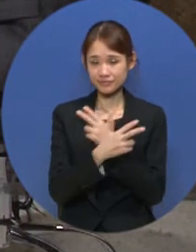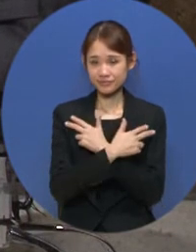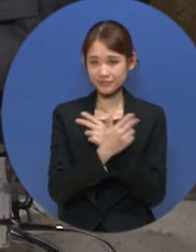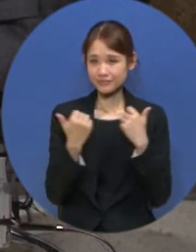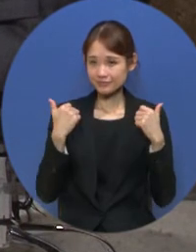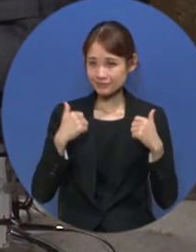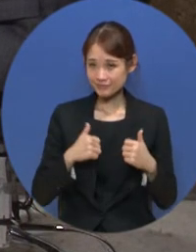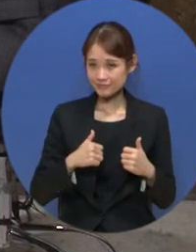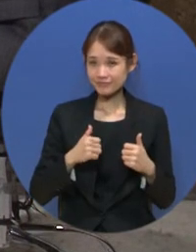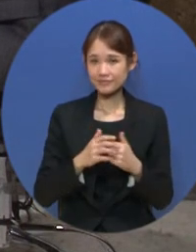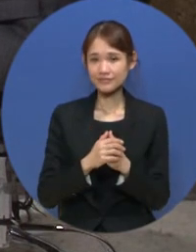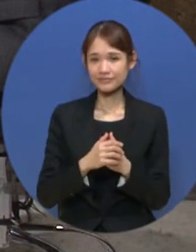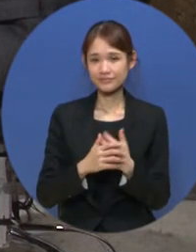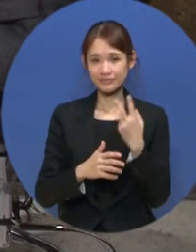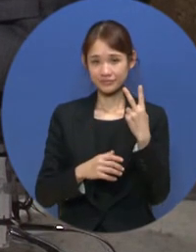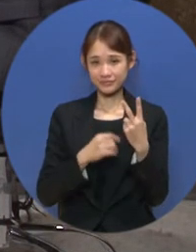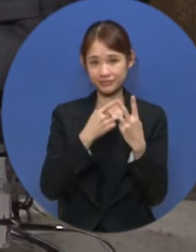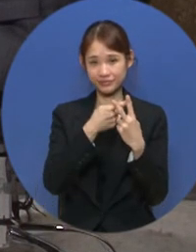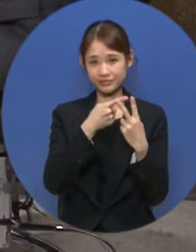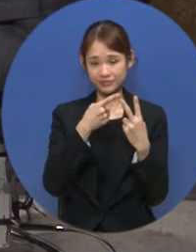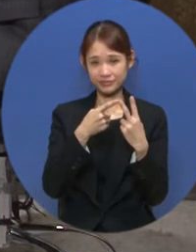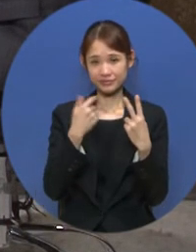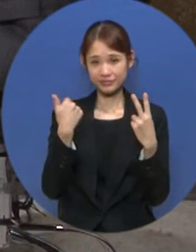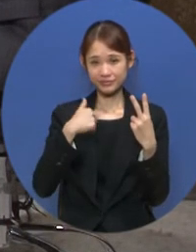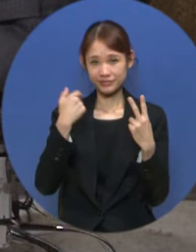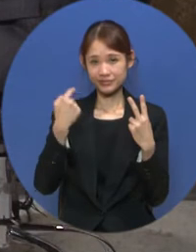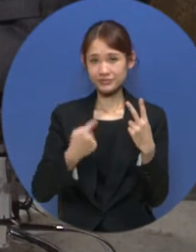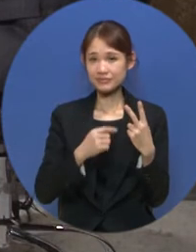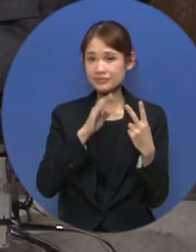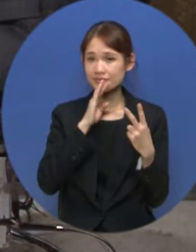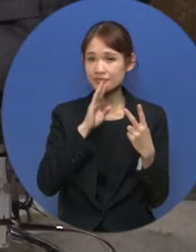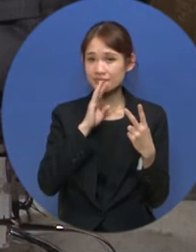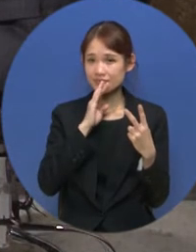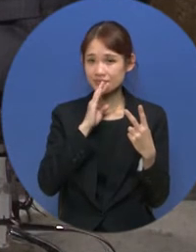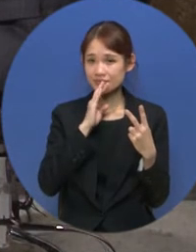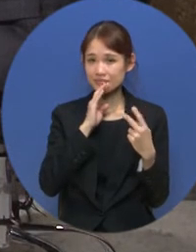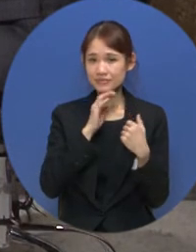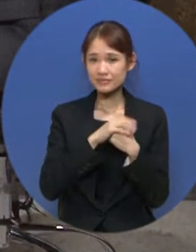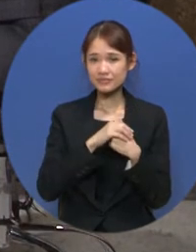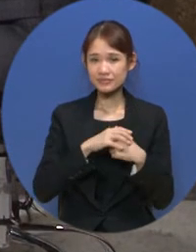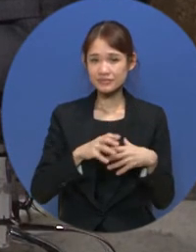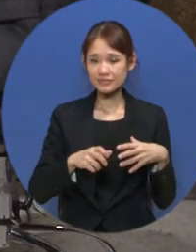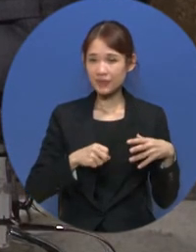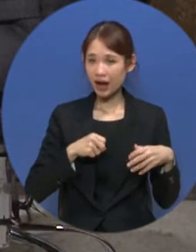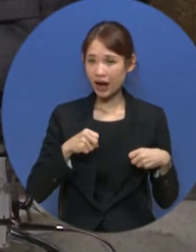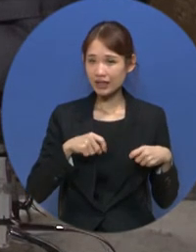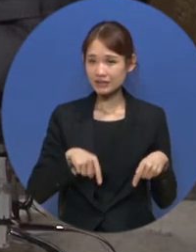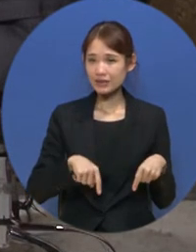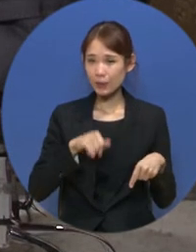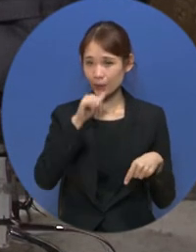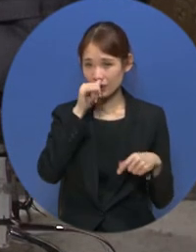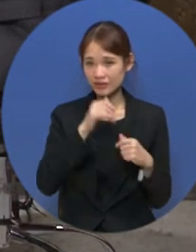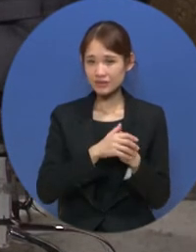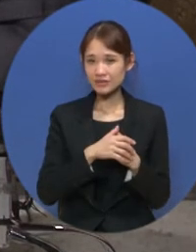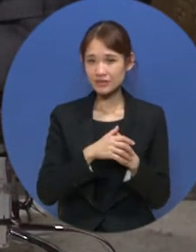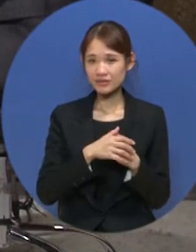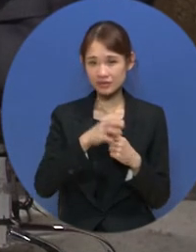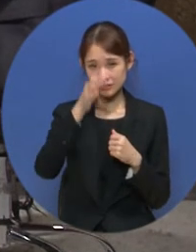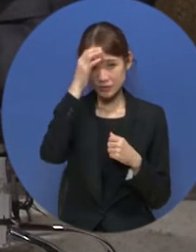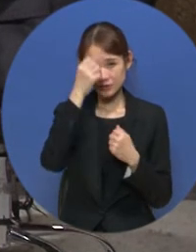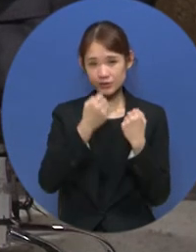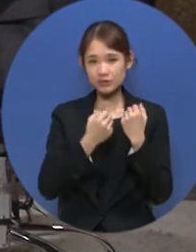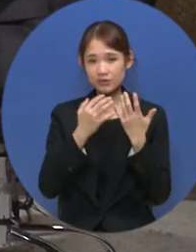셔츠고 그 두 상품을 입고 나와주신 건가요 오늘은? 네, 아니 바지도, 바지도? 있는데요. 아. 네, 바지 기능도 네.